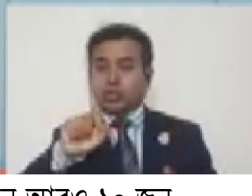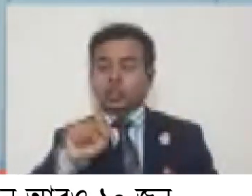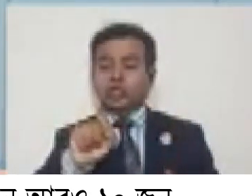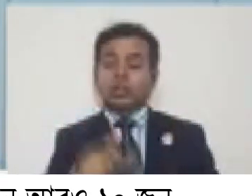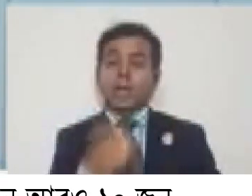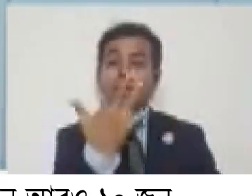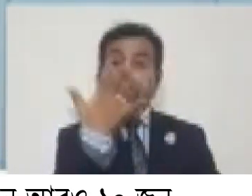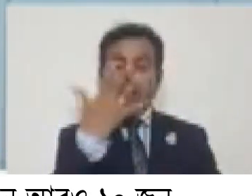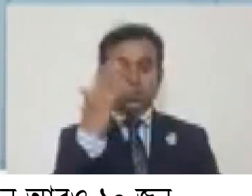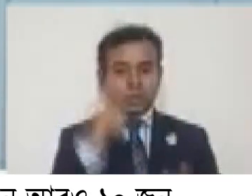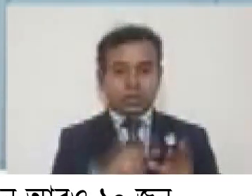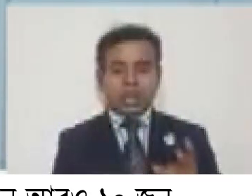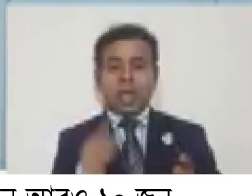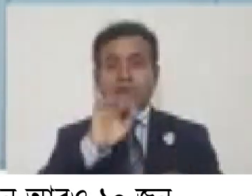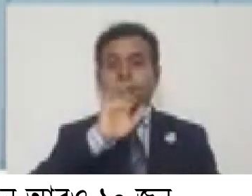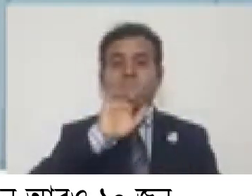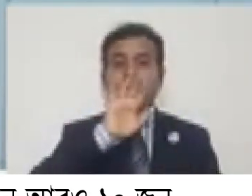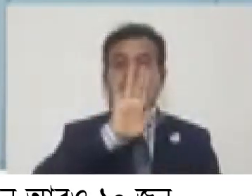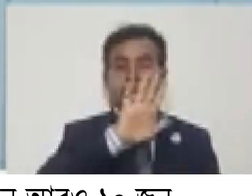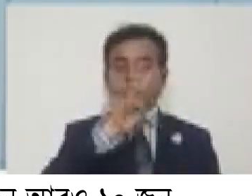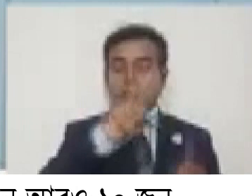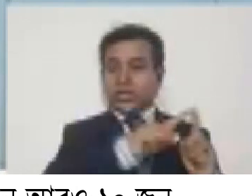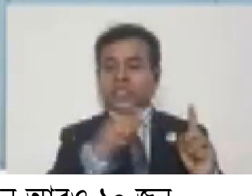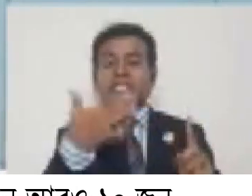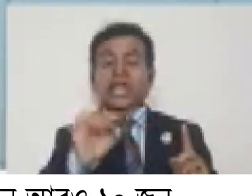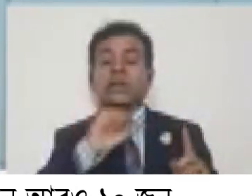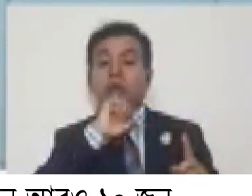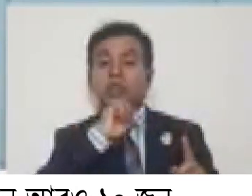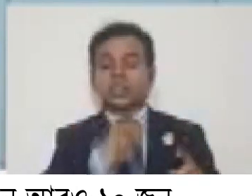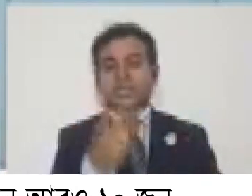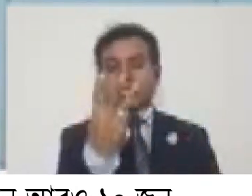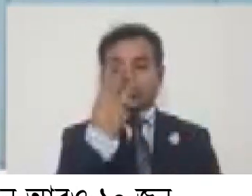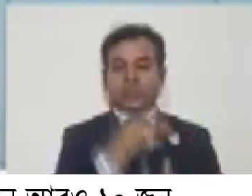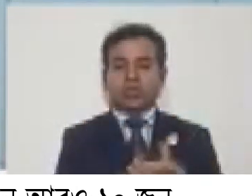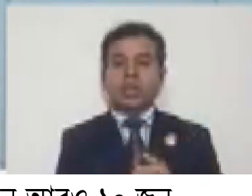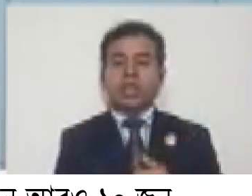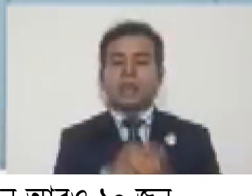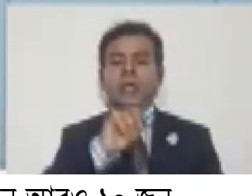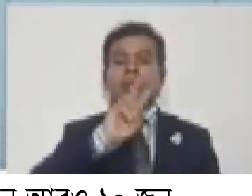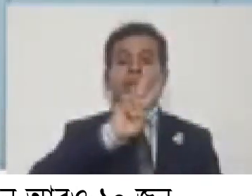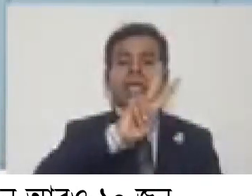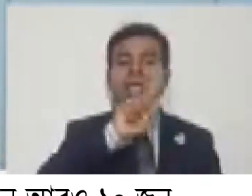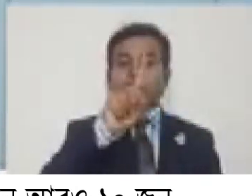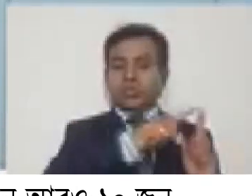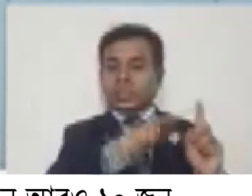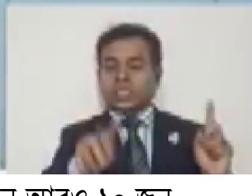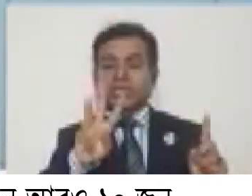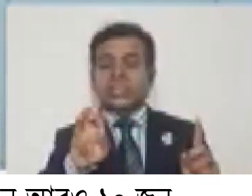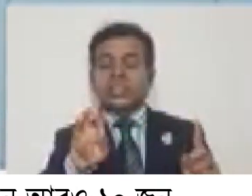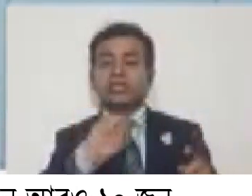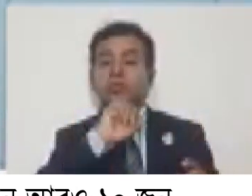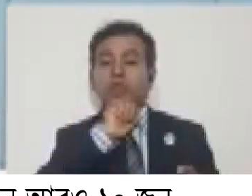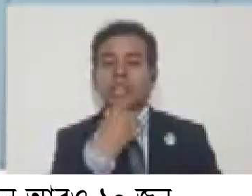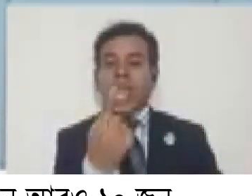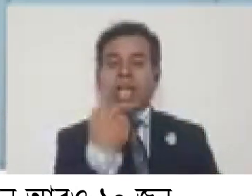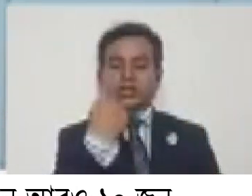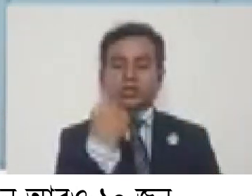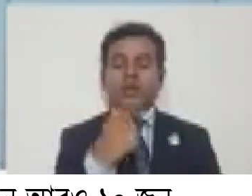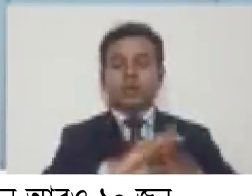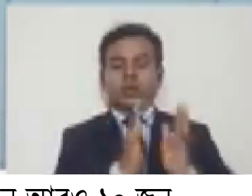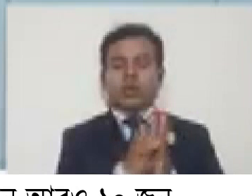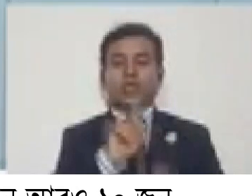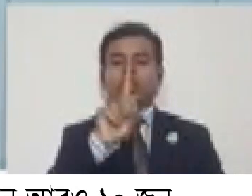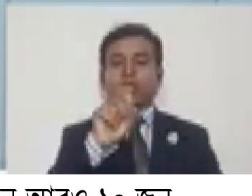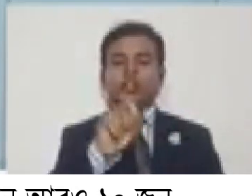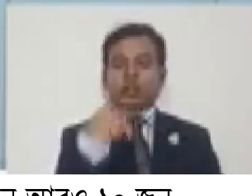51 থেকে 60 3 জন এবং 21 থেকে 30 বছরের মধ্যে 1 জন। 10 জনের মধ্যে পুরুষ 7 জন,